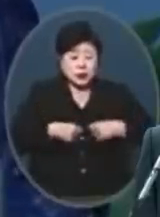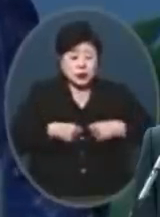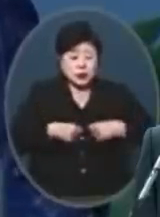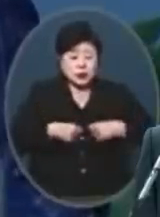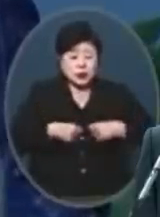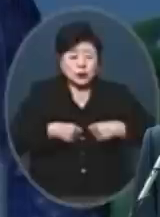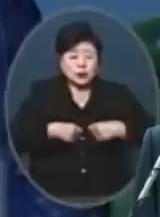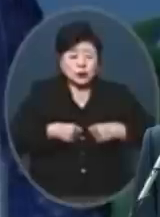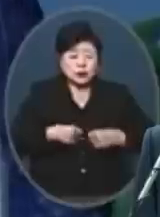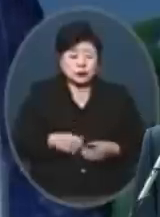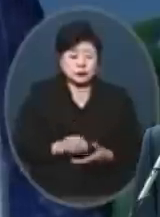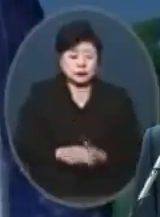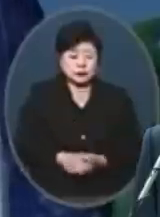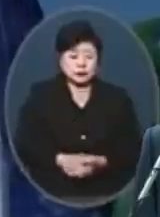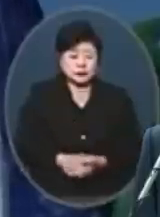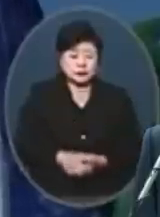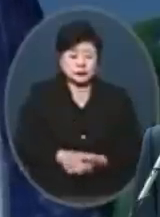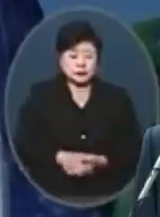태어났었습니다.